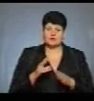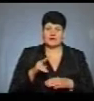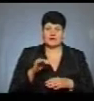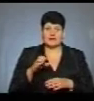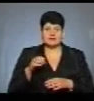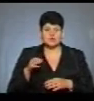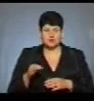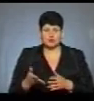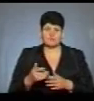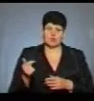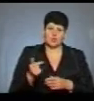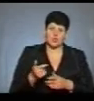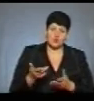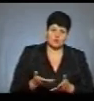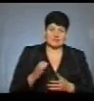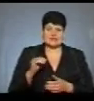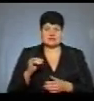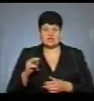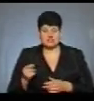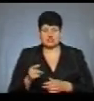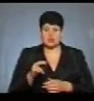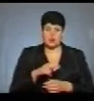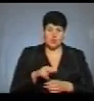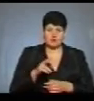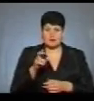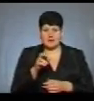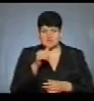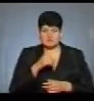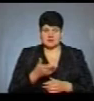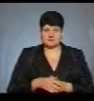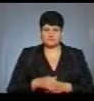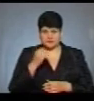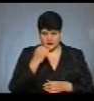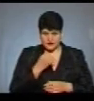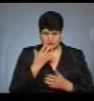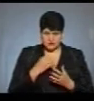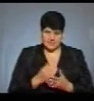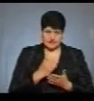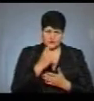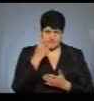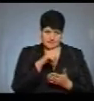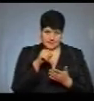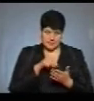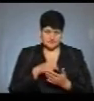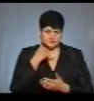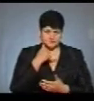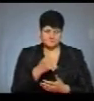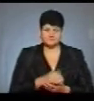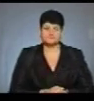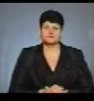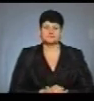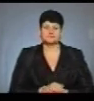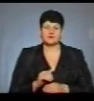листопад, грудень, січень, лютий і березень місяця. Дякую. Маємо ще одне запитання від глядачів. Доброго